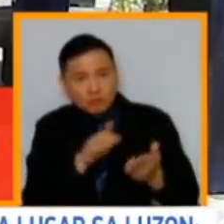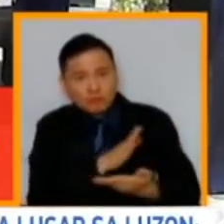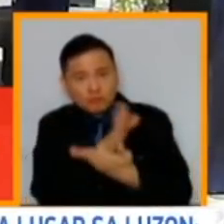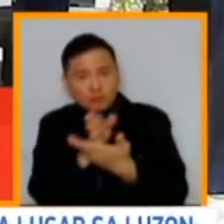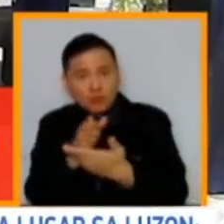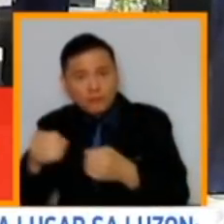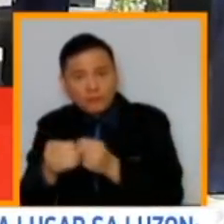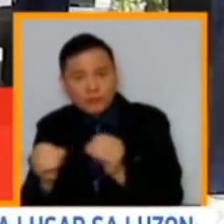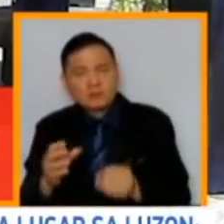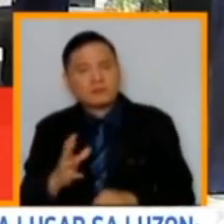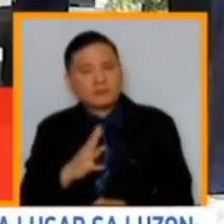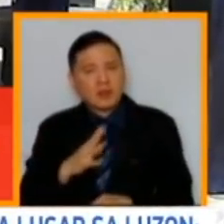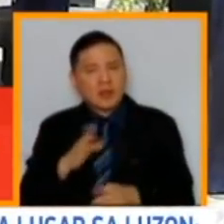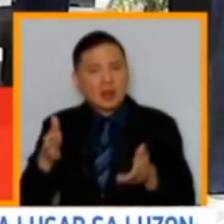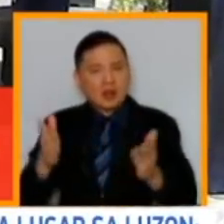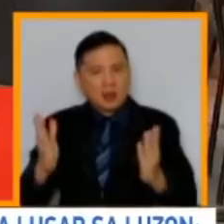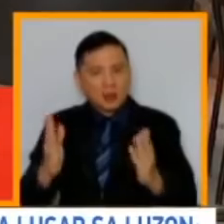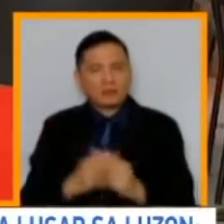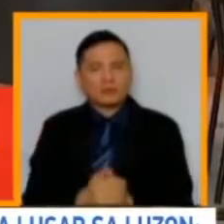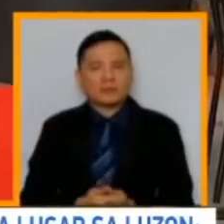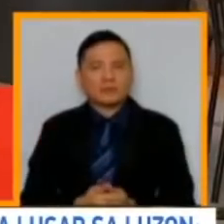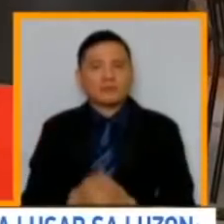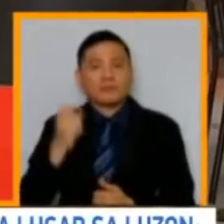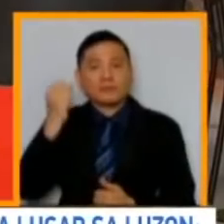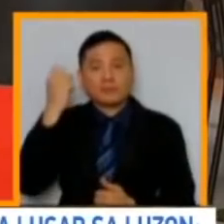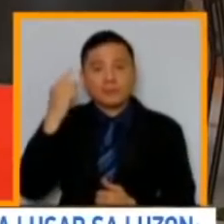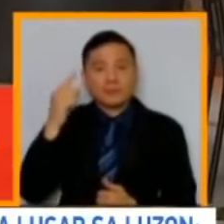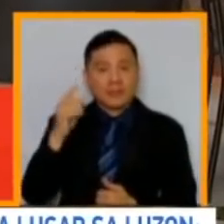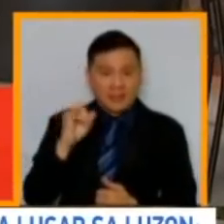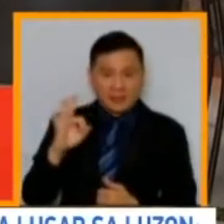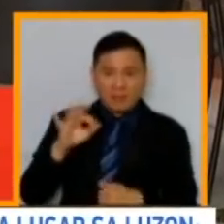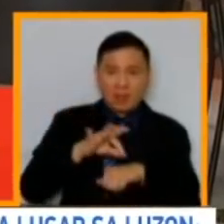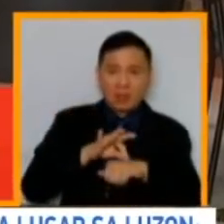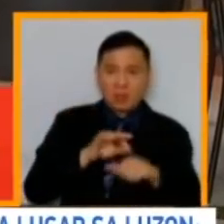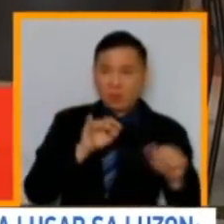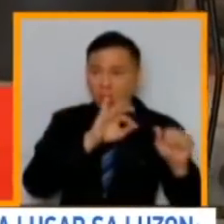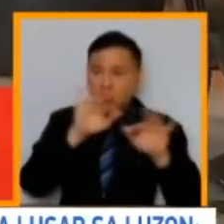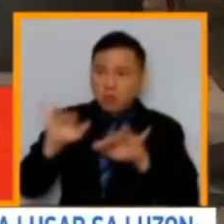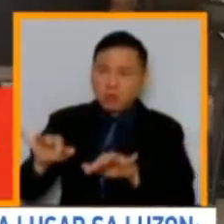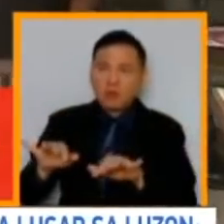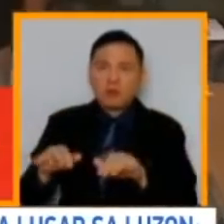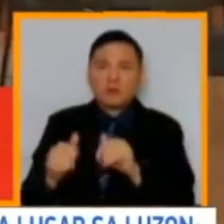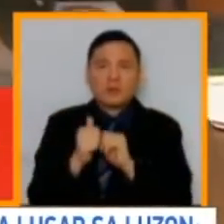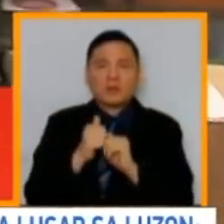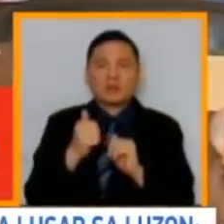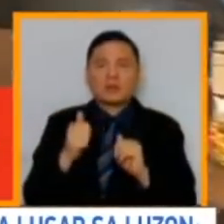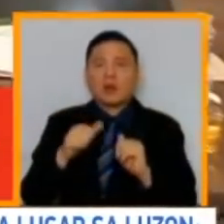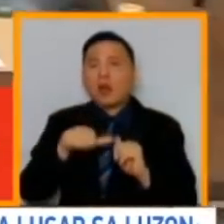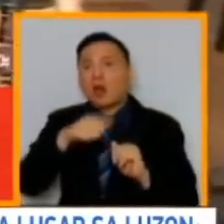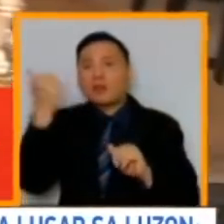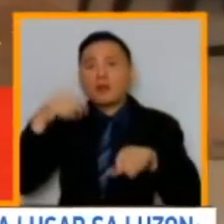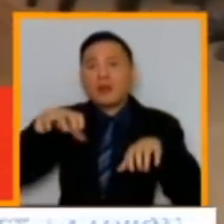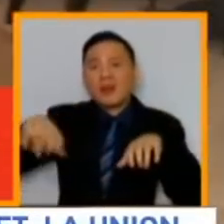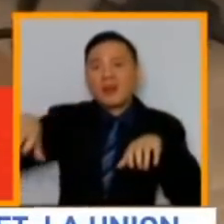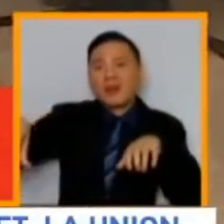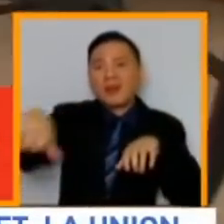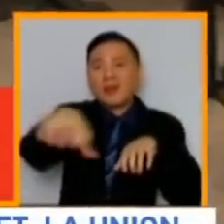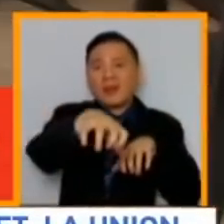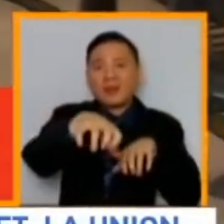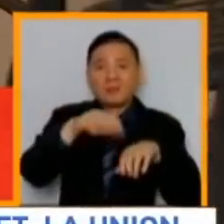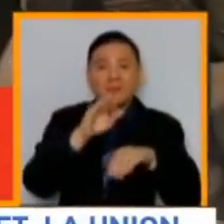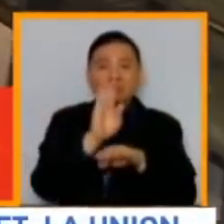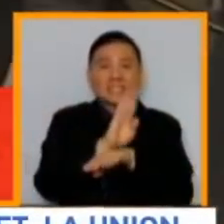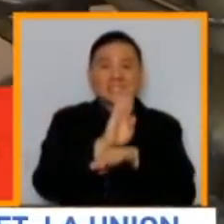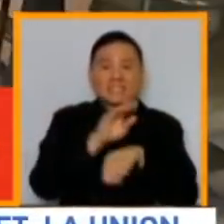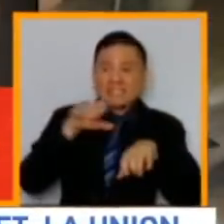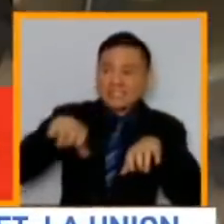tao, basically, nabubuhay yung mga restaurant at yung mga paligid na tindahan, mga stores. Okay. Kasi